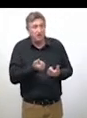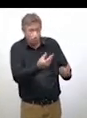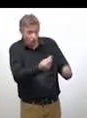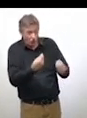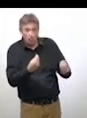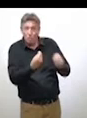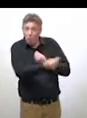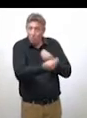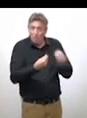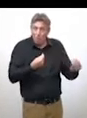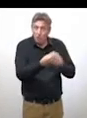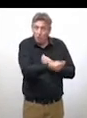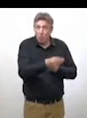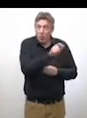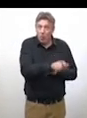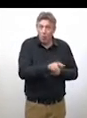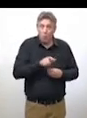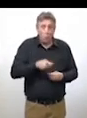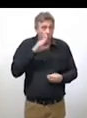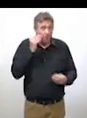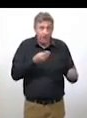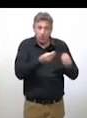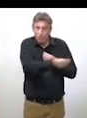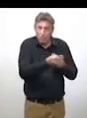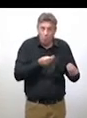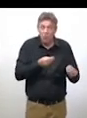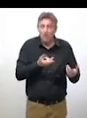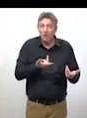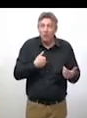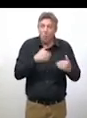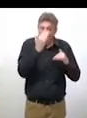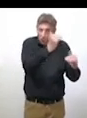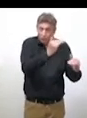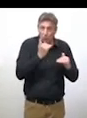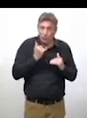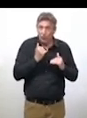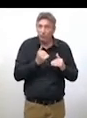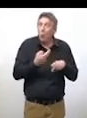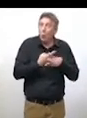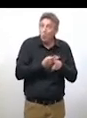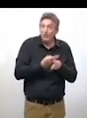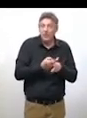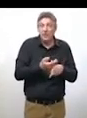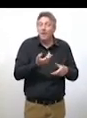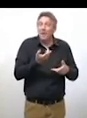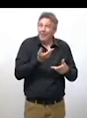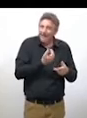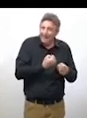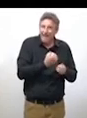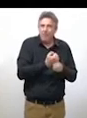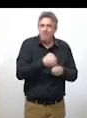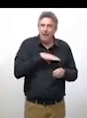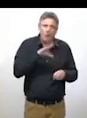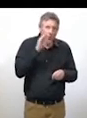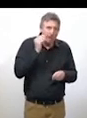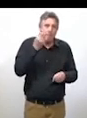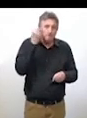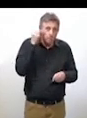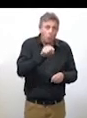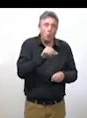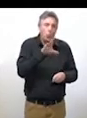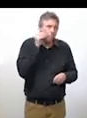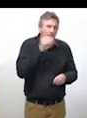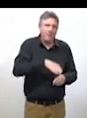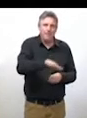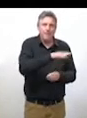donc un outil d'émancipation et de confiance mutuelle conçu par et pour les êtres humains. Nous partons ici du principe que la